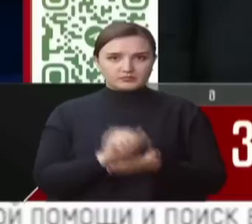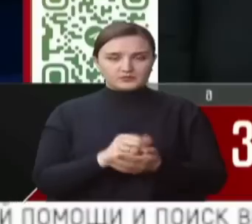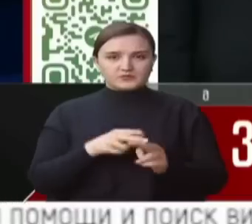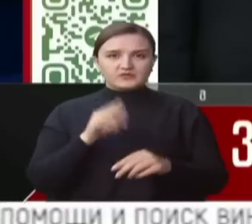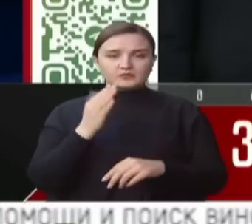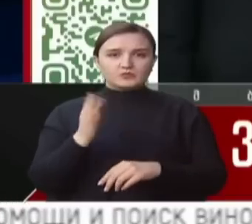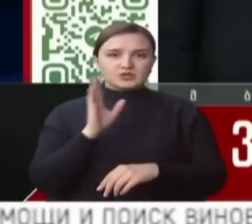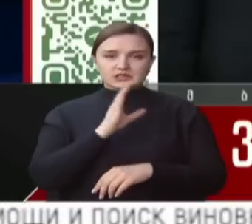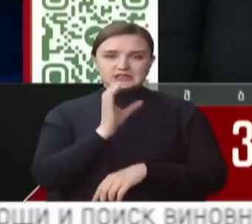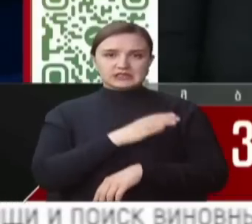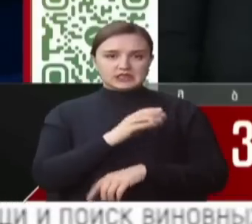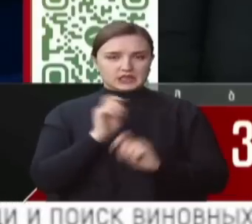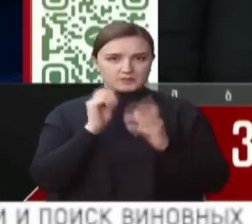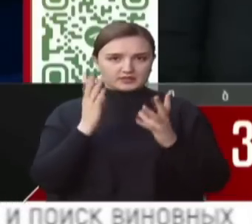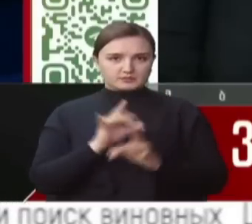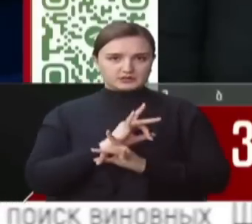სიდედრის დაბადების დღეს ზეიმობდა.